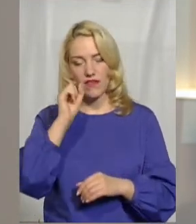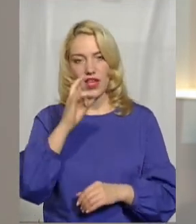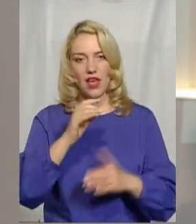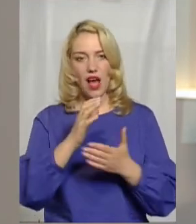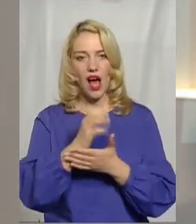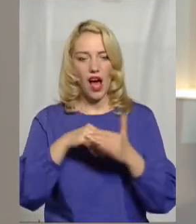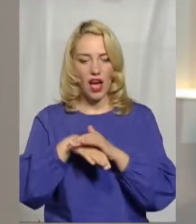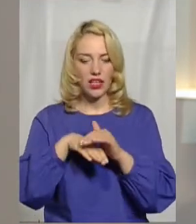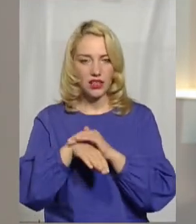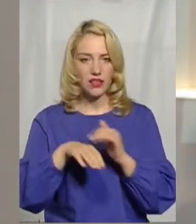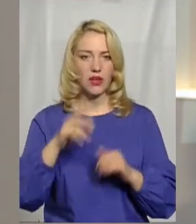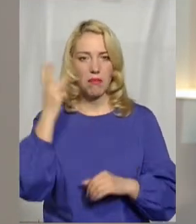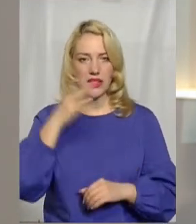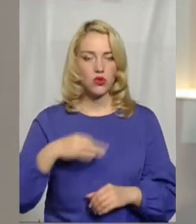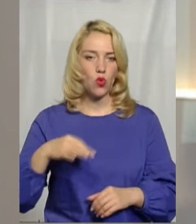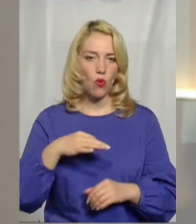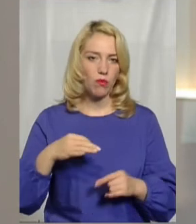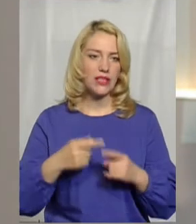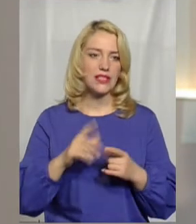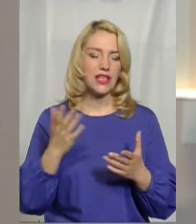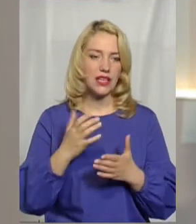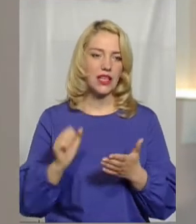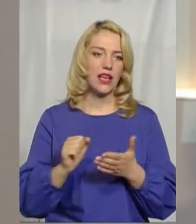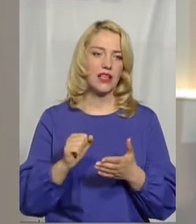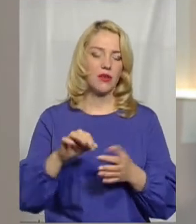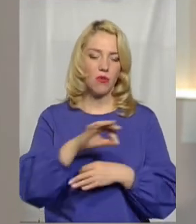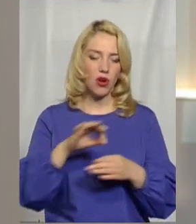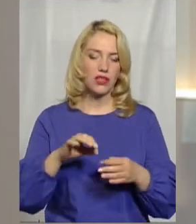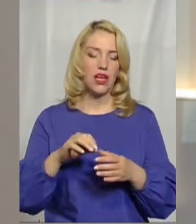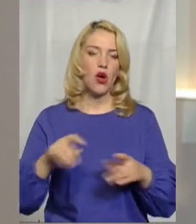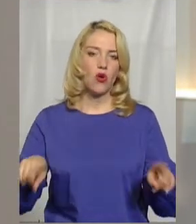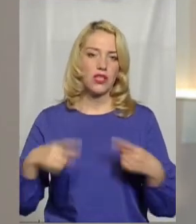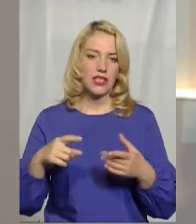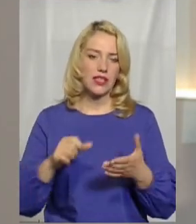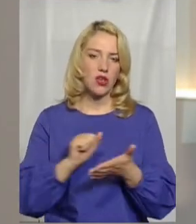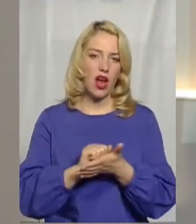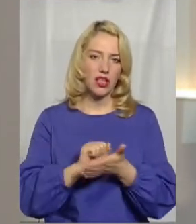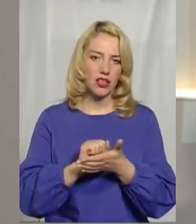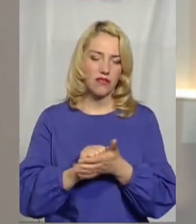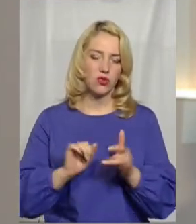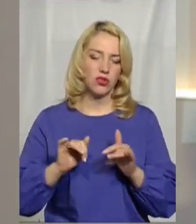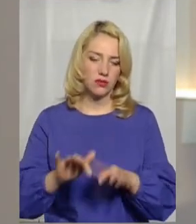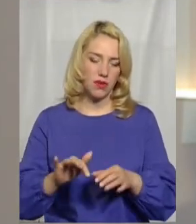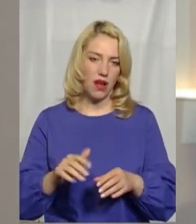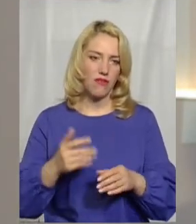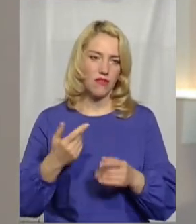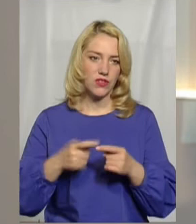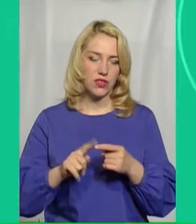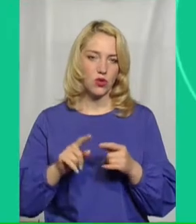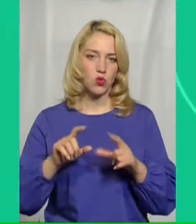Хмельницької області та які проєкти з організації архівної справи запроваджені в установі. Про це далі у сюжеті.